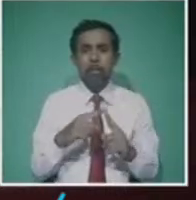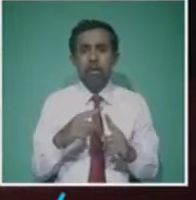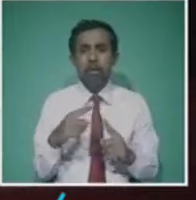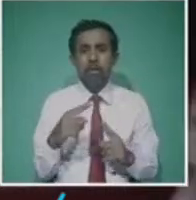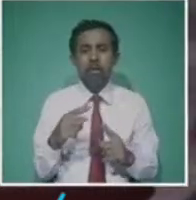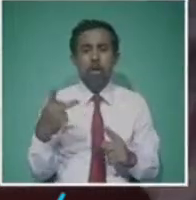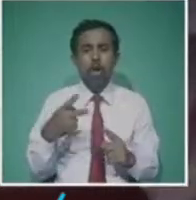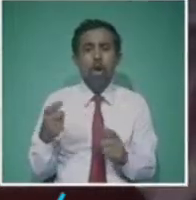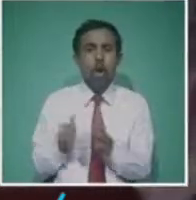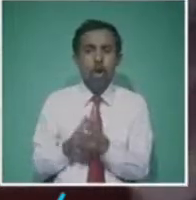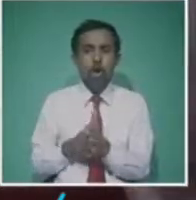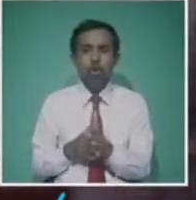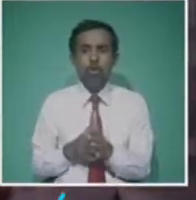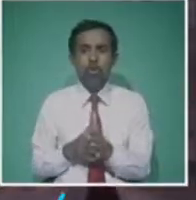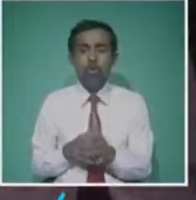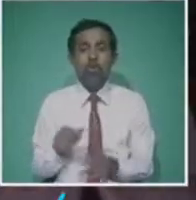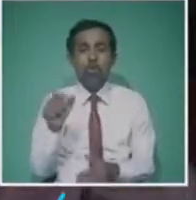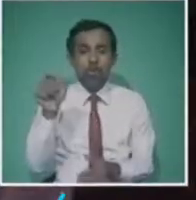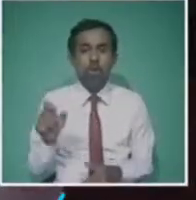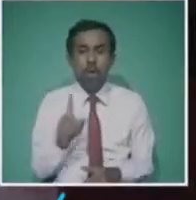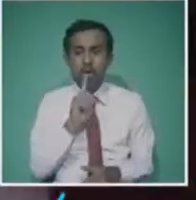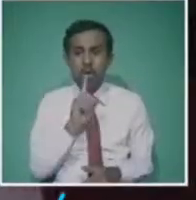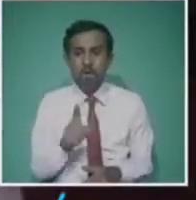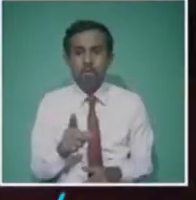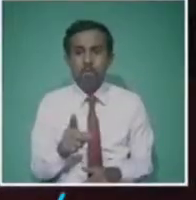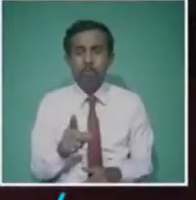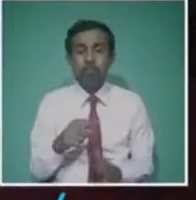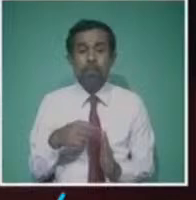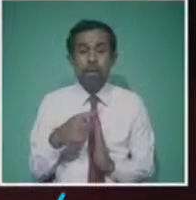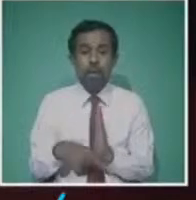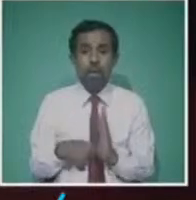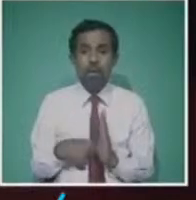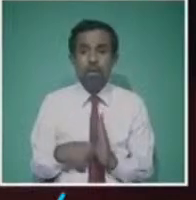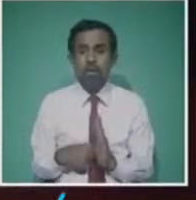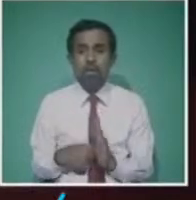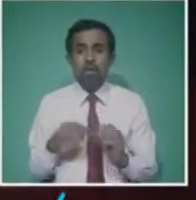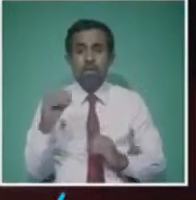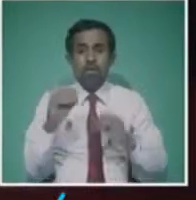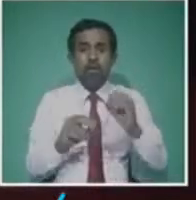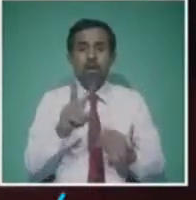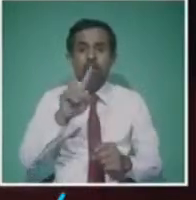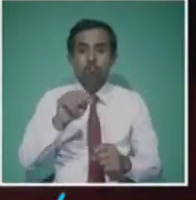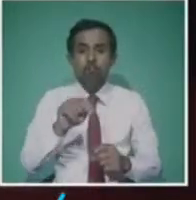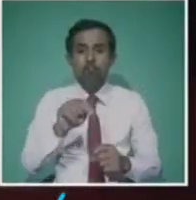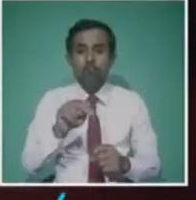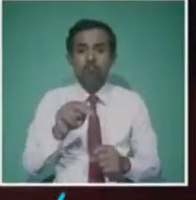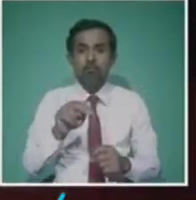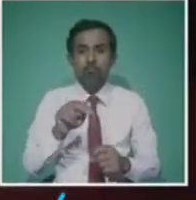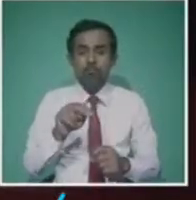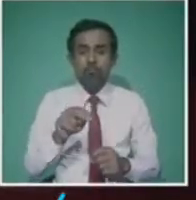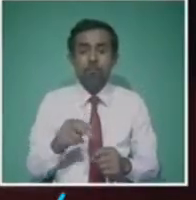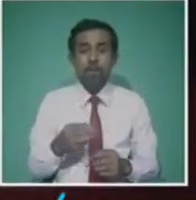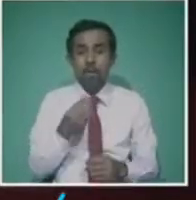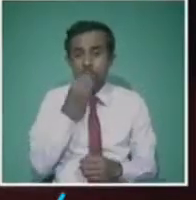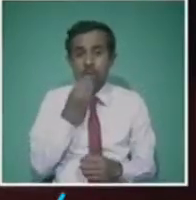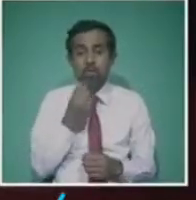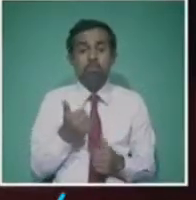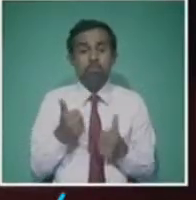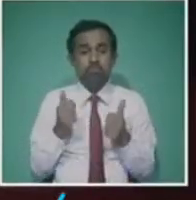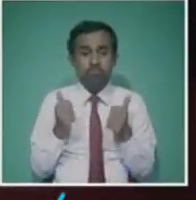අනු කමිටුවේදී එතුමා කියලා තියෙනවා මේ රටේ 120කට පමණයි පෝෂණයෙන්